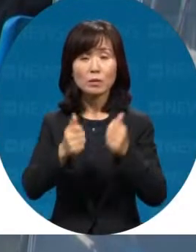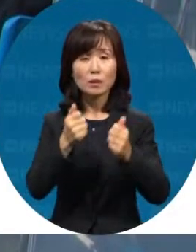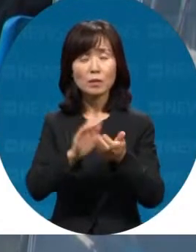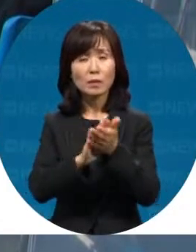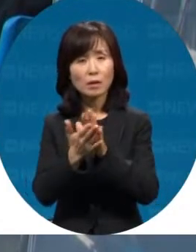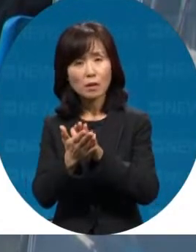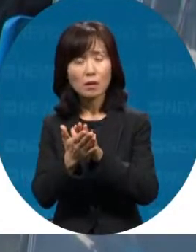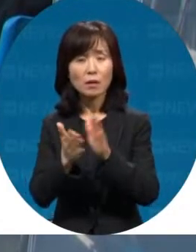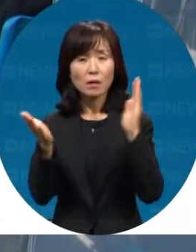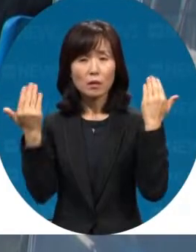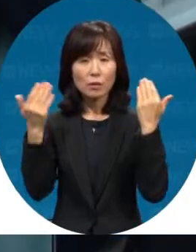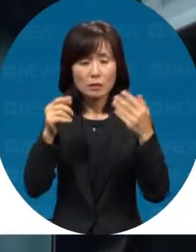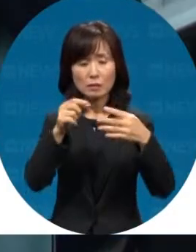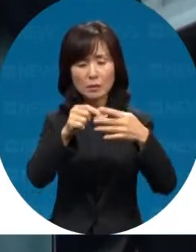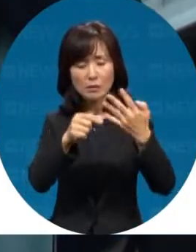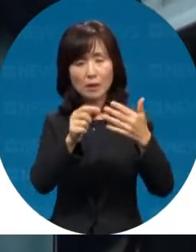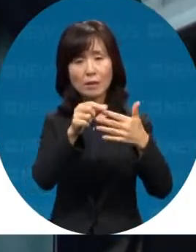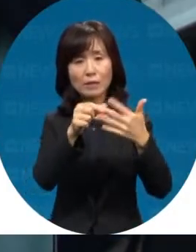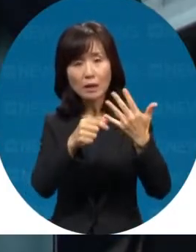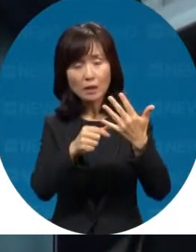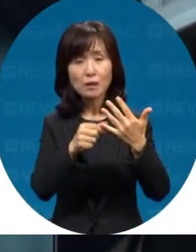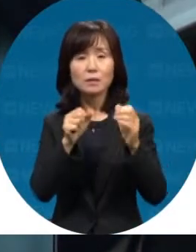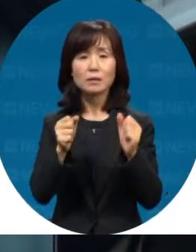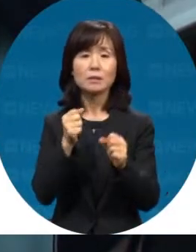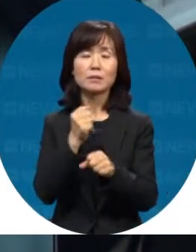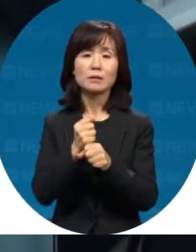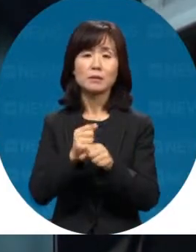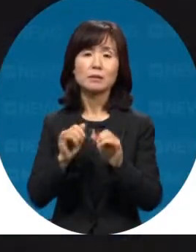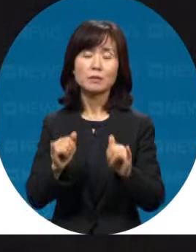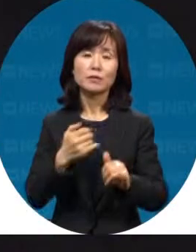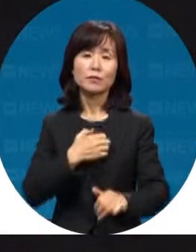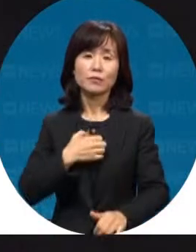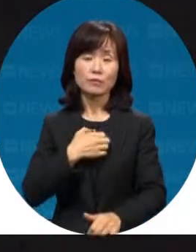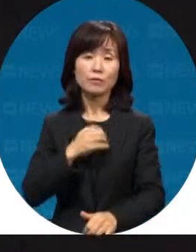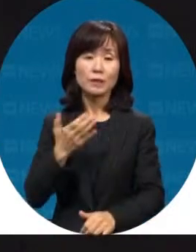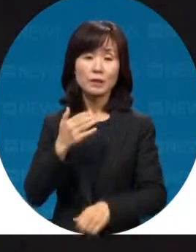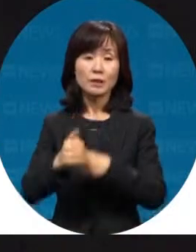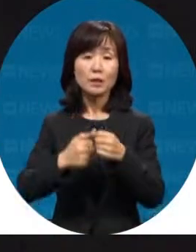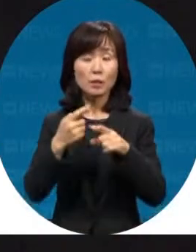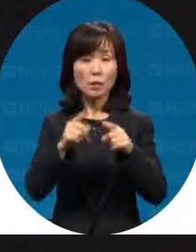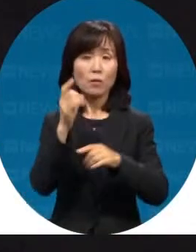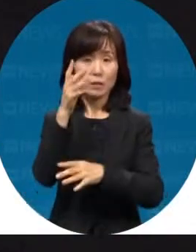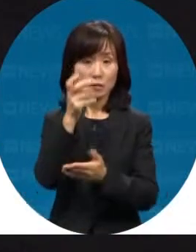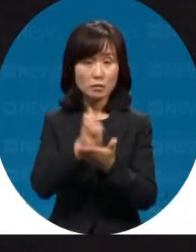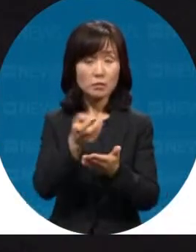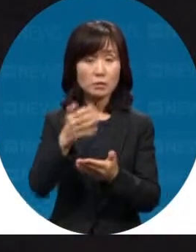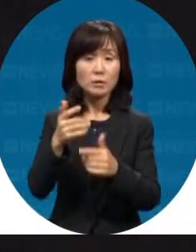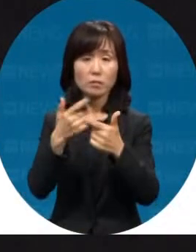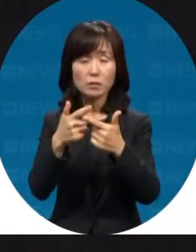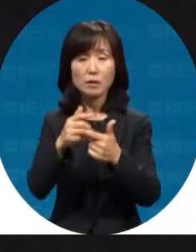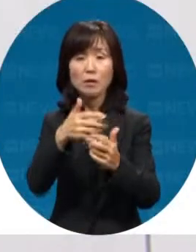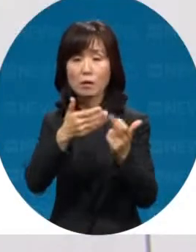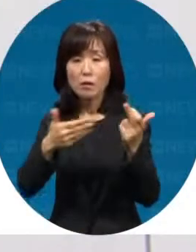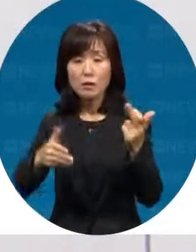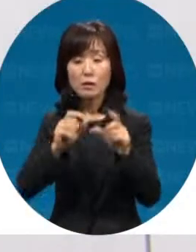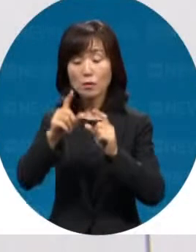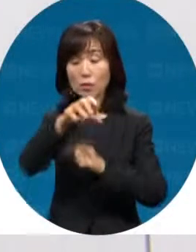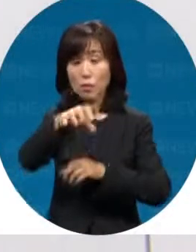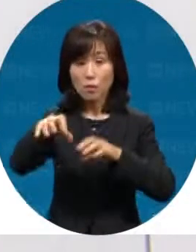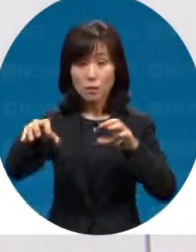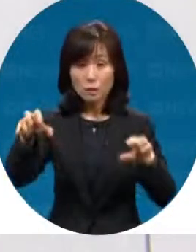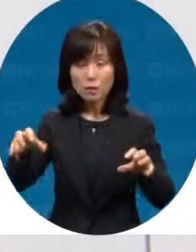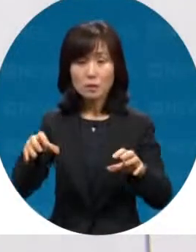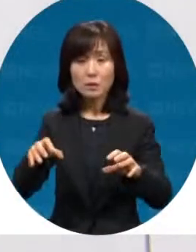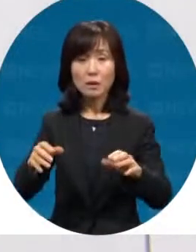학교 서열화를 부추길 수 있다는 우려도 나옵니다 자율 평가가 원칙이지만 부상과 강원 등 일부 지역에선